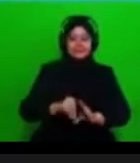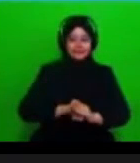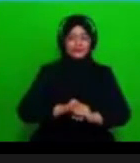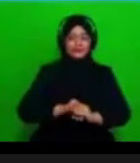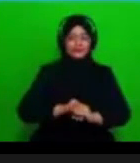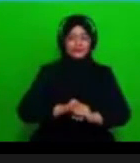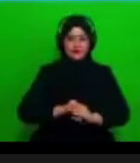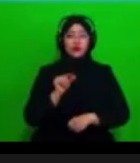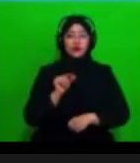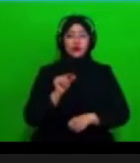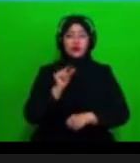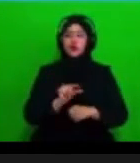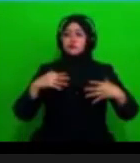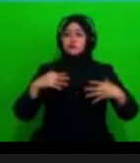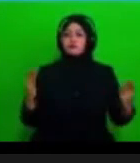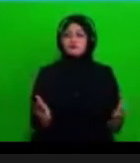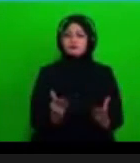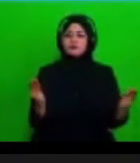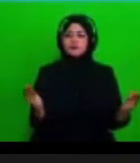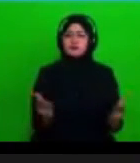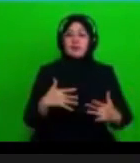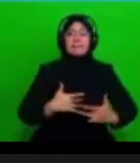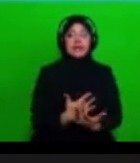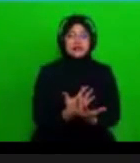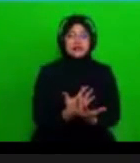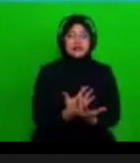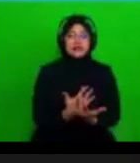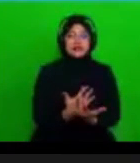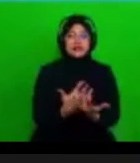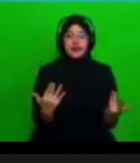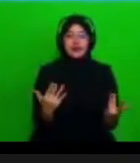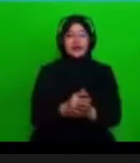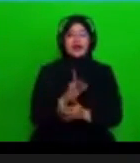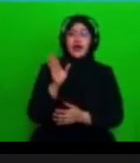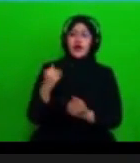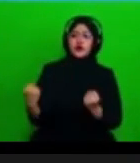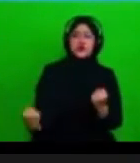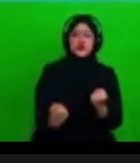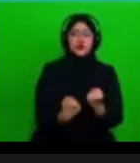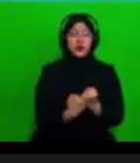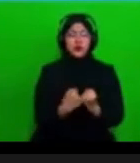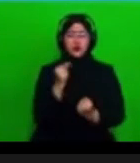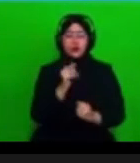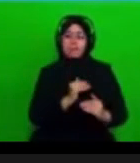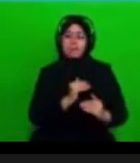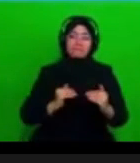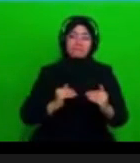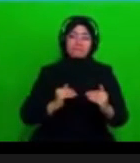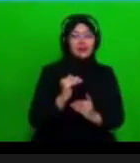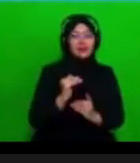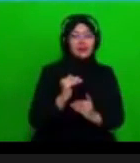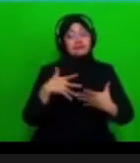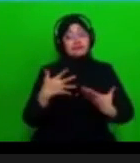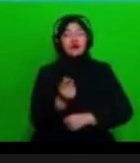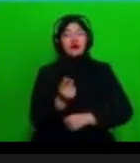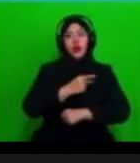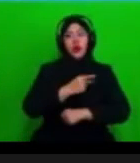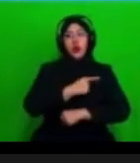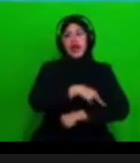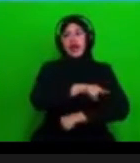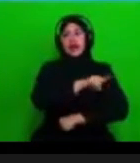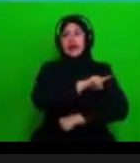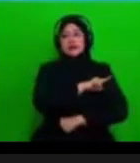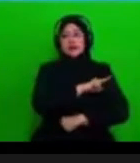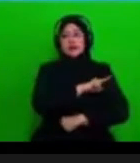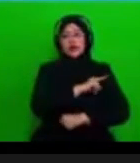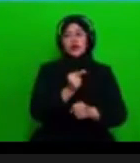royong untuk pemberdayaan masyarakat secara masif, kita dukung untuk meningkatkan kualitas guru dan kepala